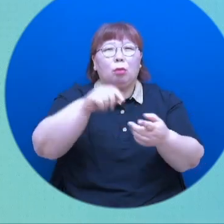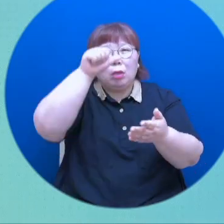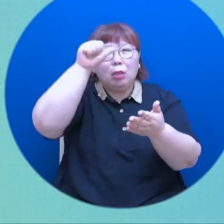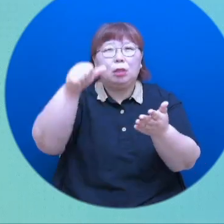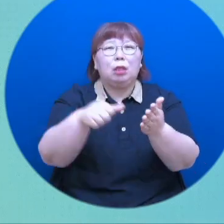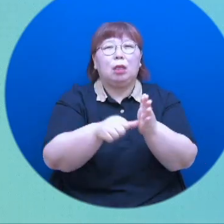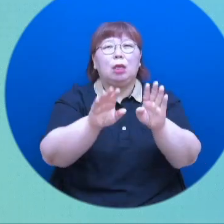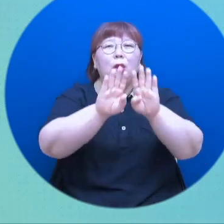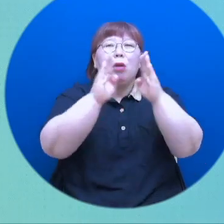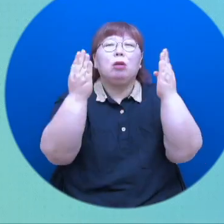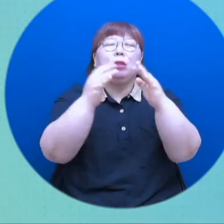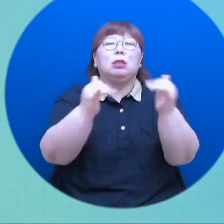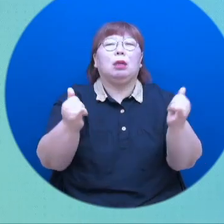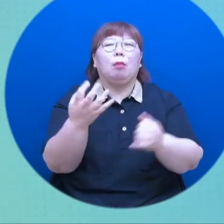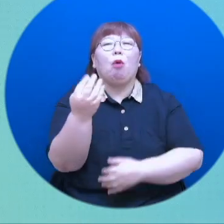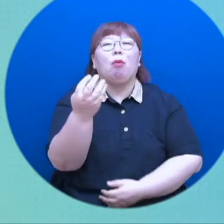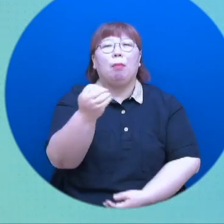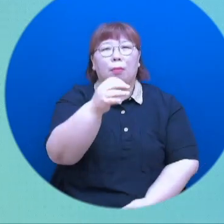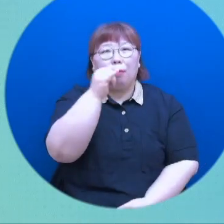사람 누가 있나요?